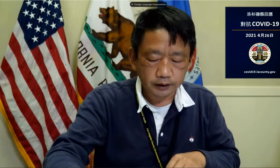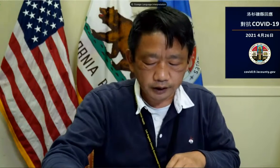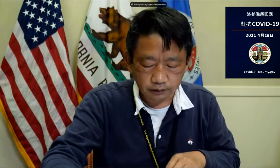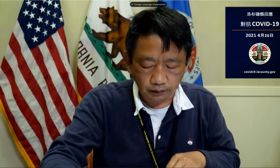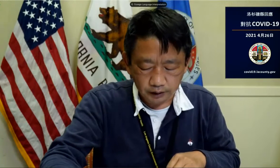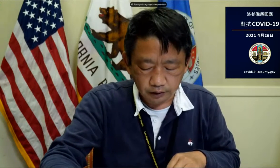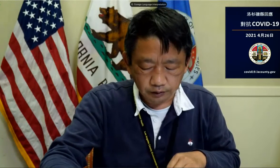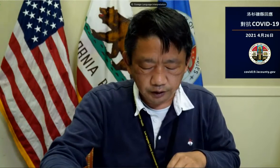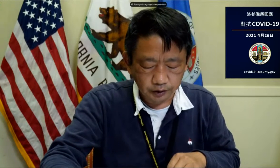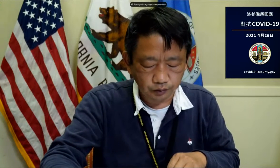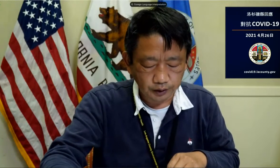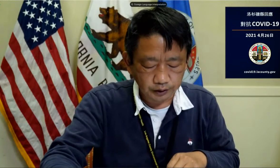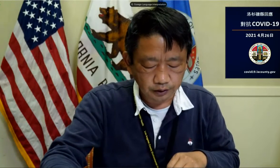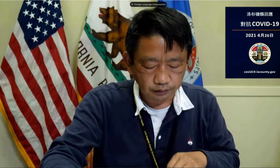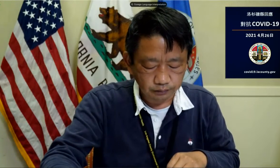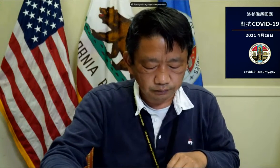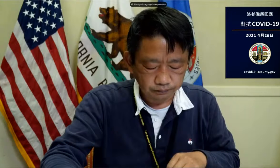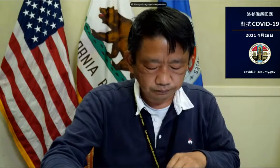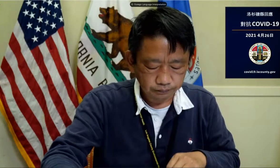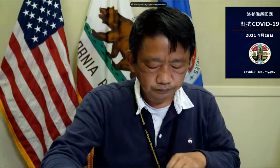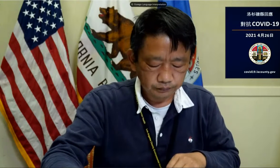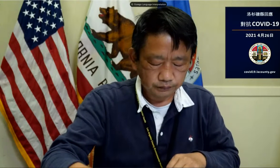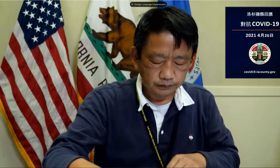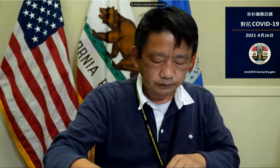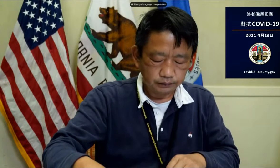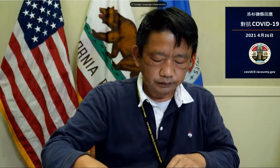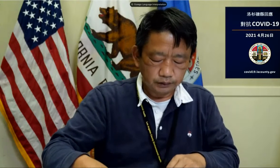病例、死亡人数及住院人数，